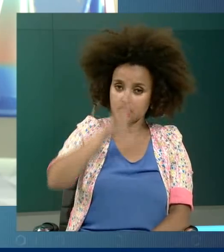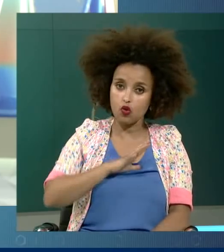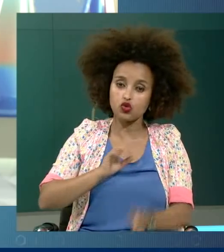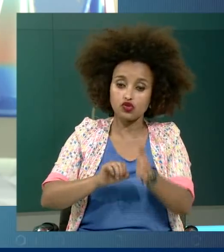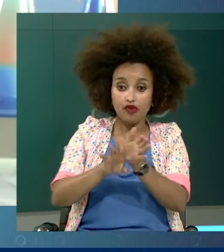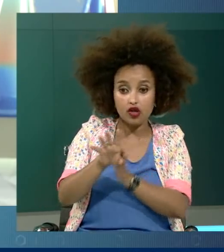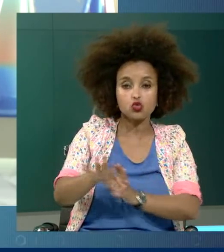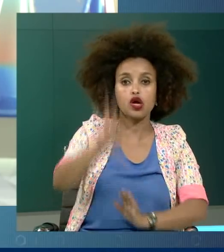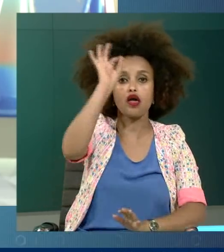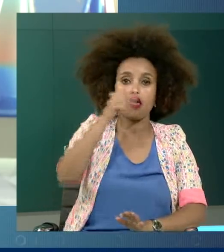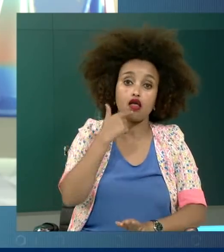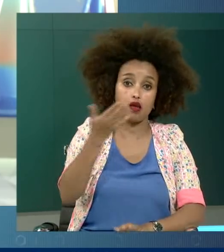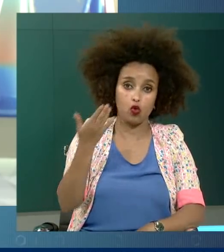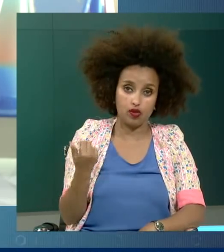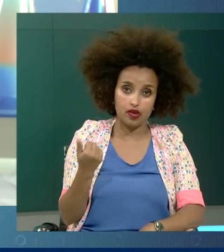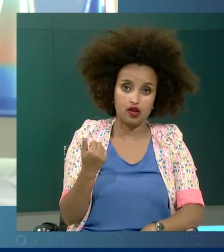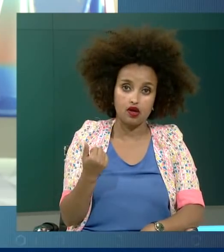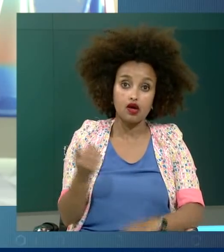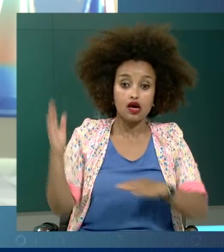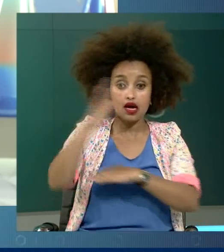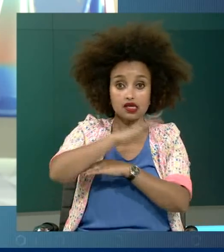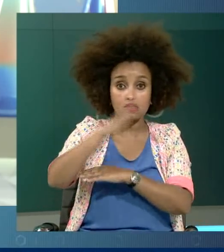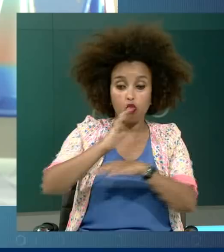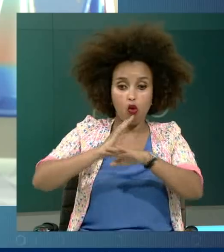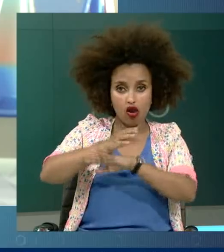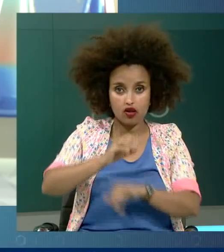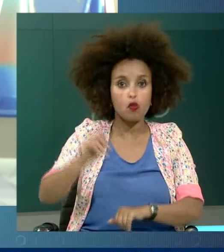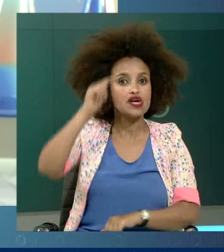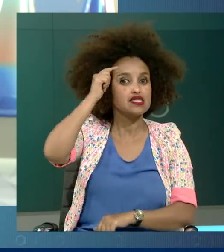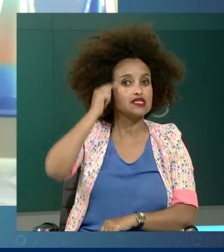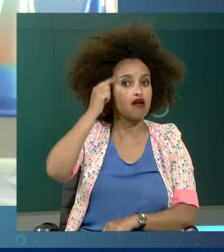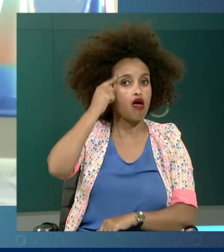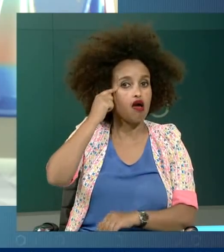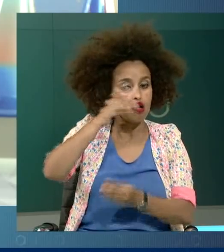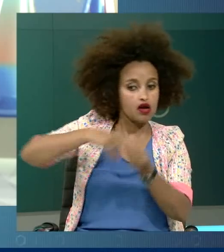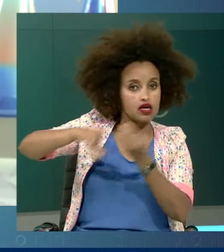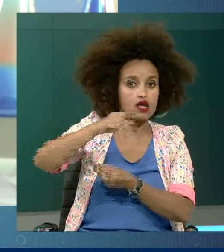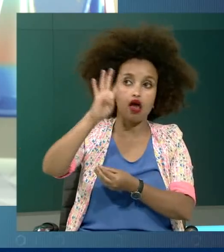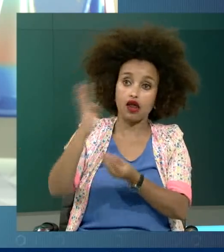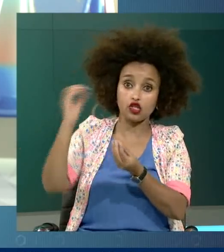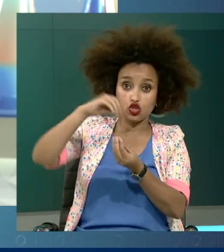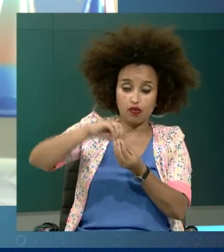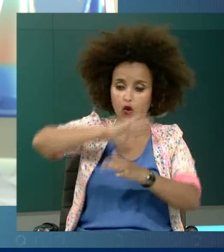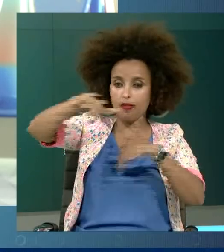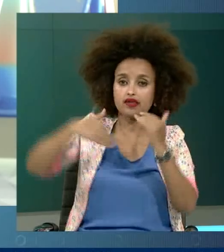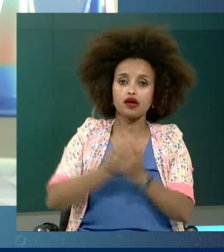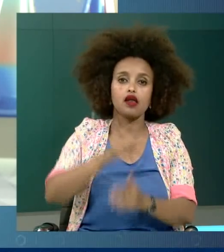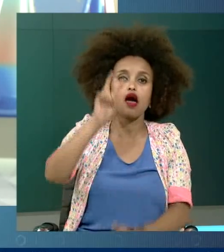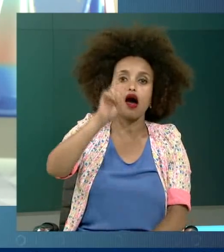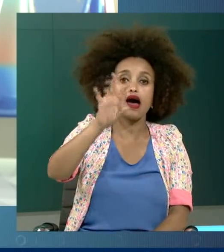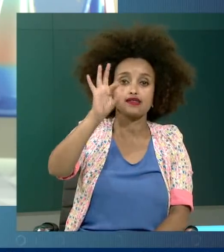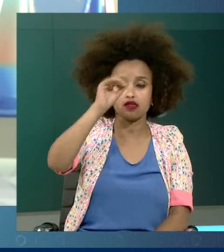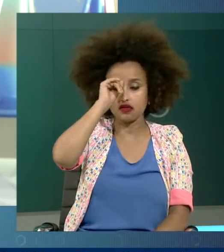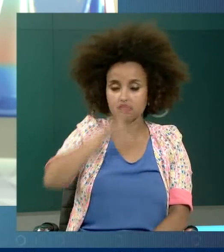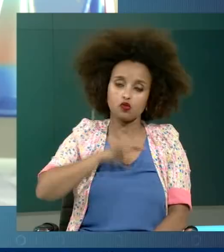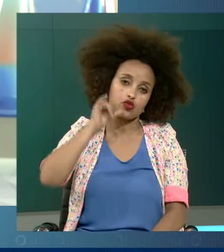ነበር የተገለጸው ከሰዓት ሁሉ ደግሞ በትግራይ ብሔራዊ ክልላዊ መንግስት 4 ሰዎች ተገኝቶ በአጠቃላይ 29 ሰዎች በአትላንቲክ